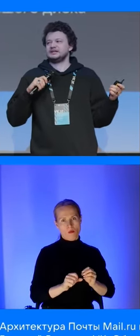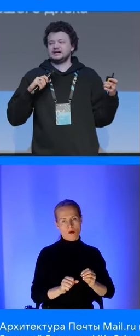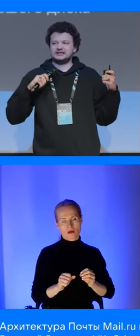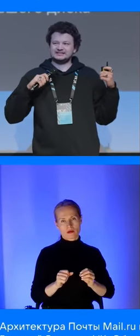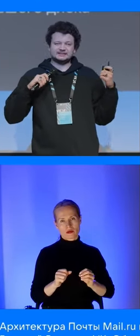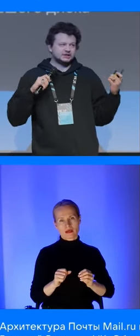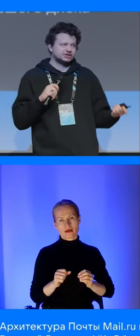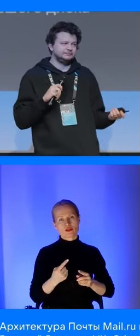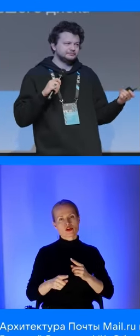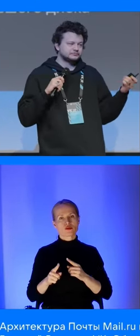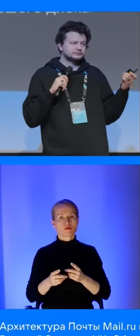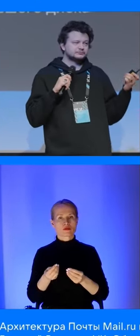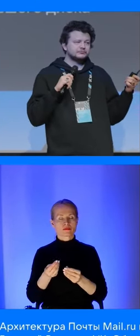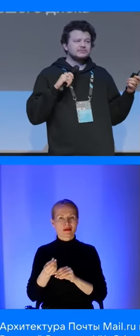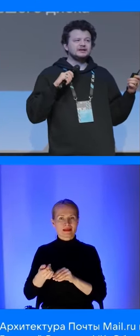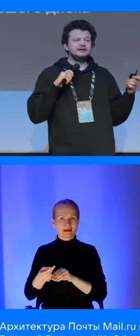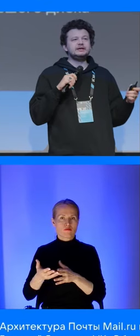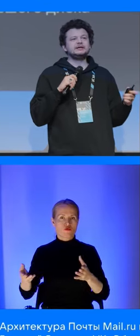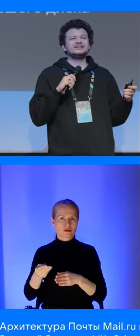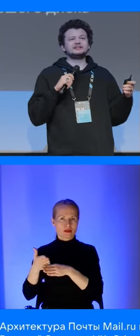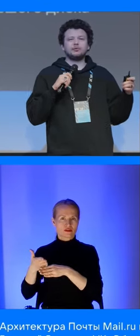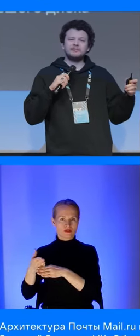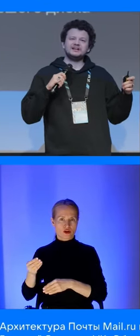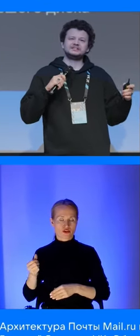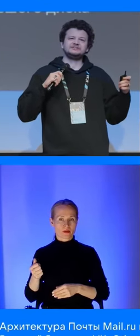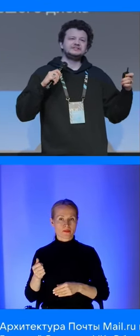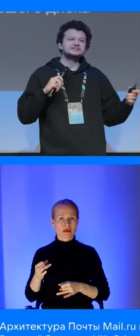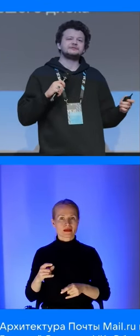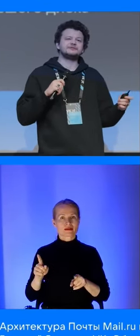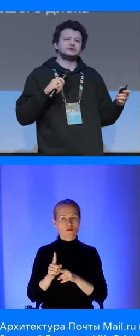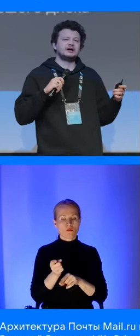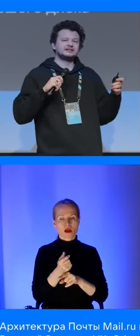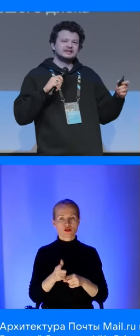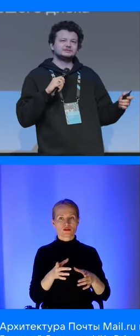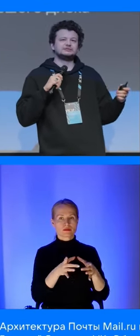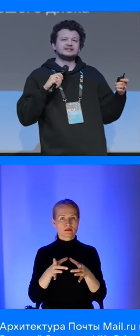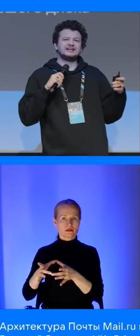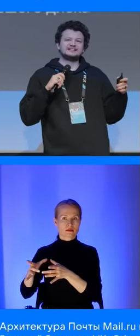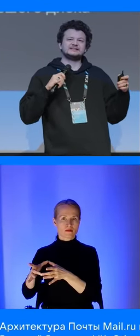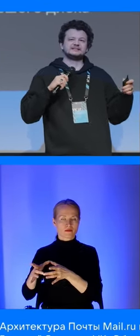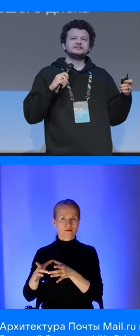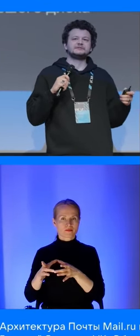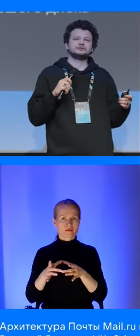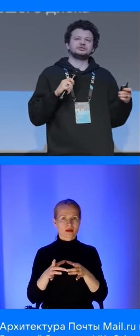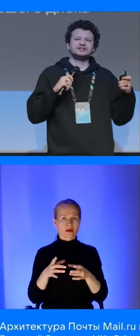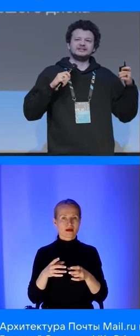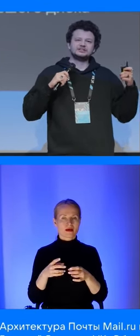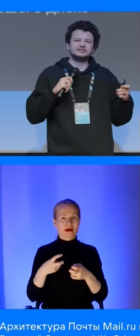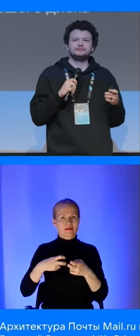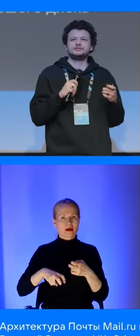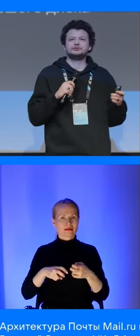больше за сторожа. И на таком количестве дисков, отказы этих дисков, это